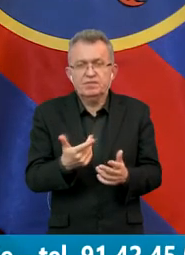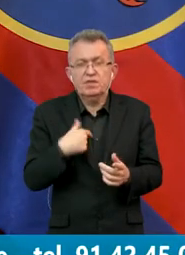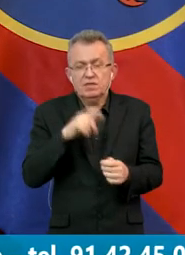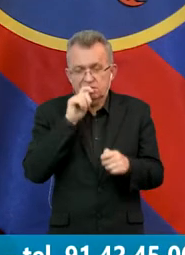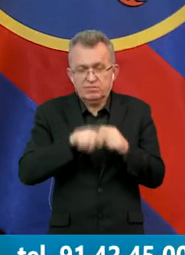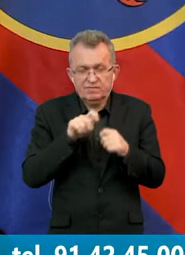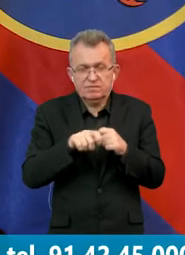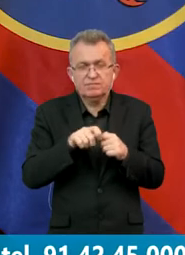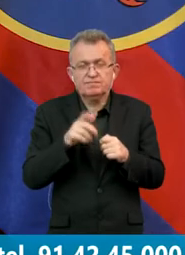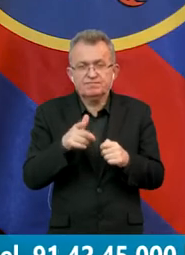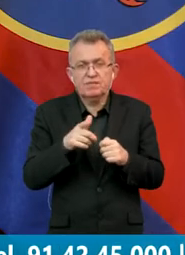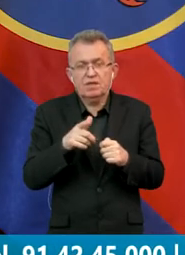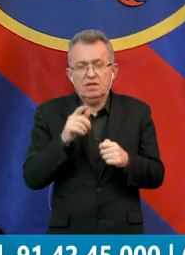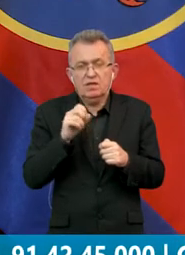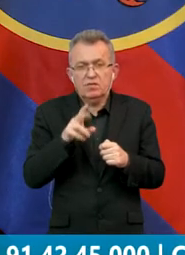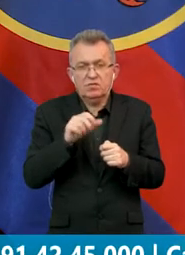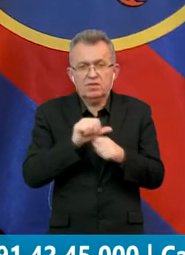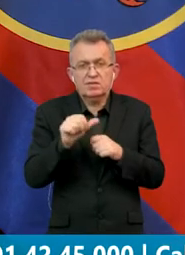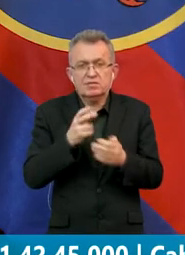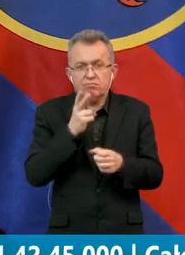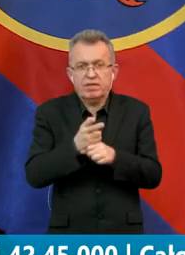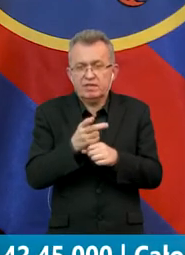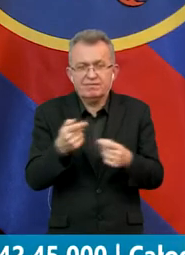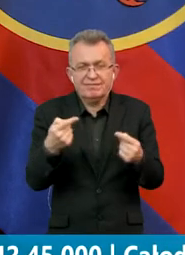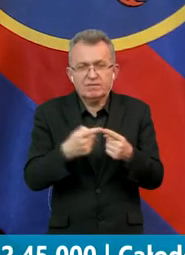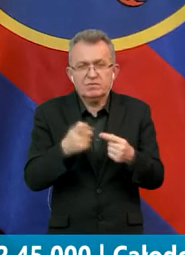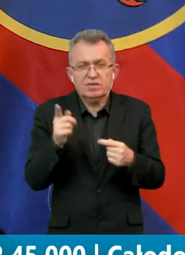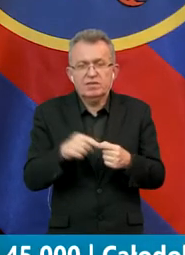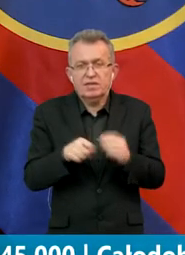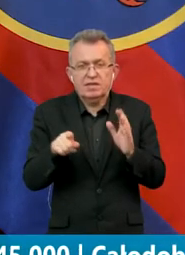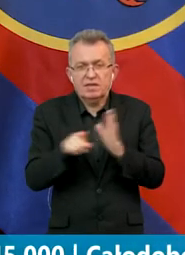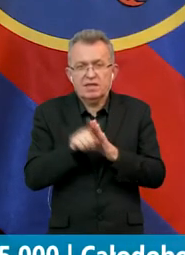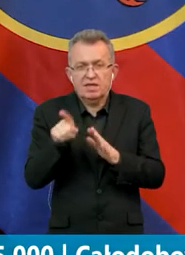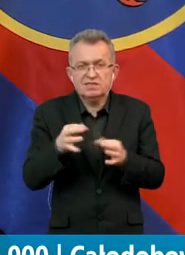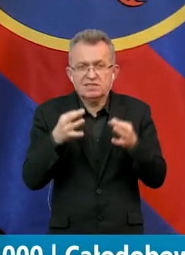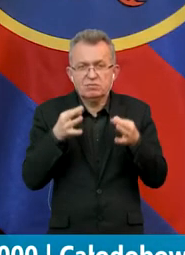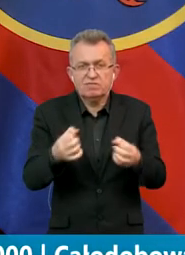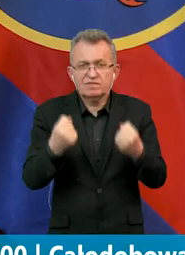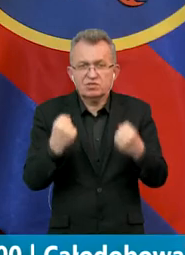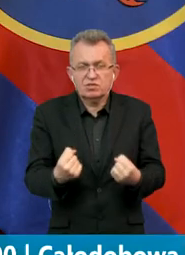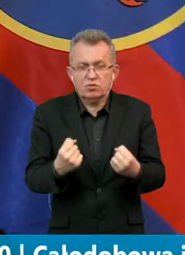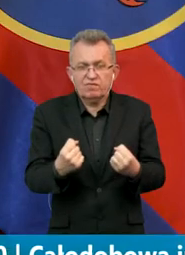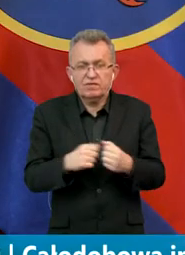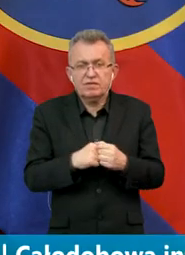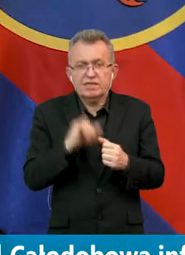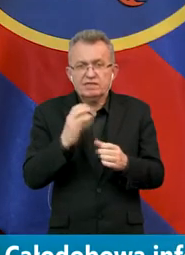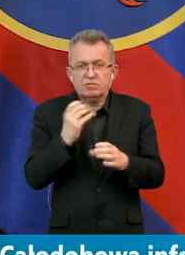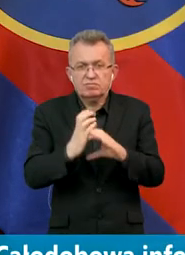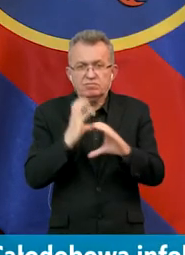to uwagę. Rzeczywiście nie jest to parking, zdaje się, dla samochodów ciężarowych i